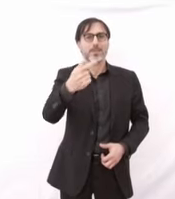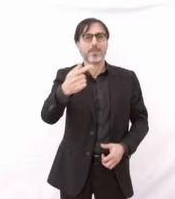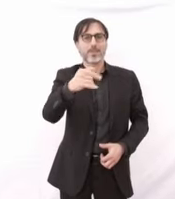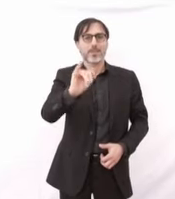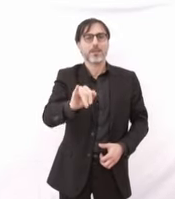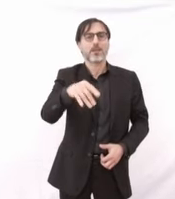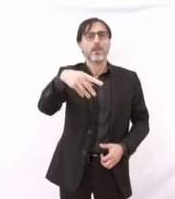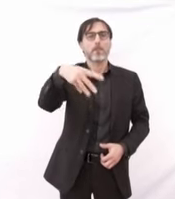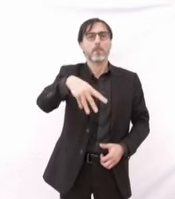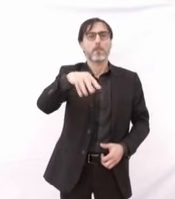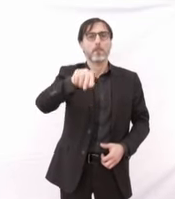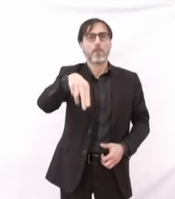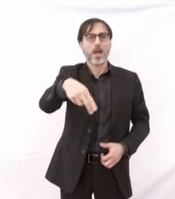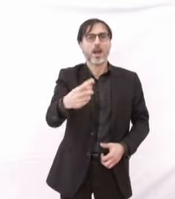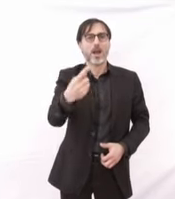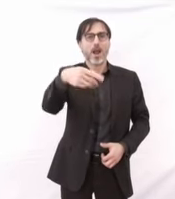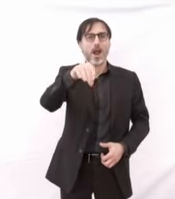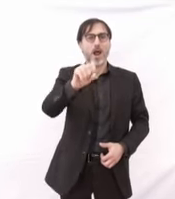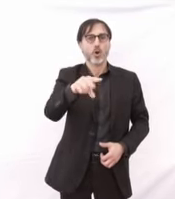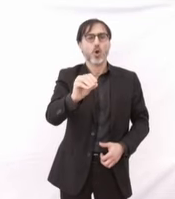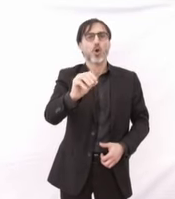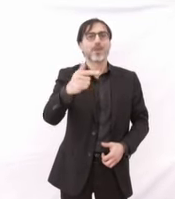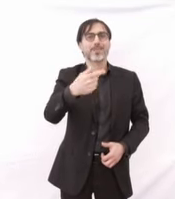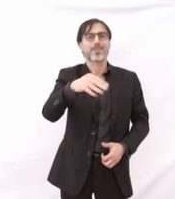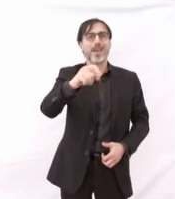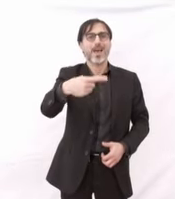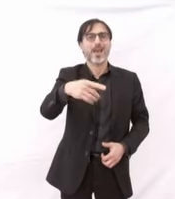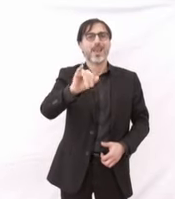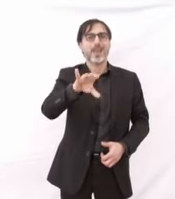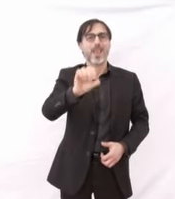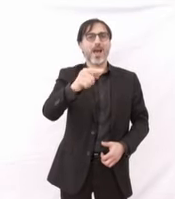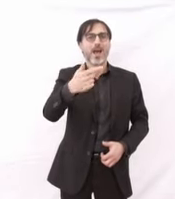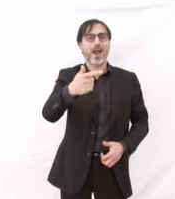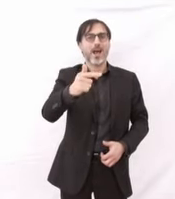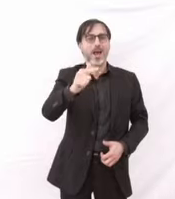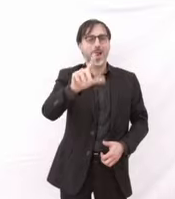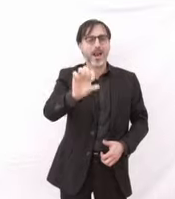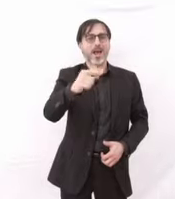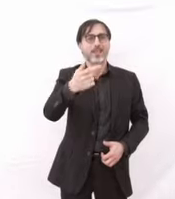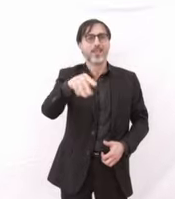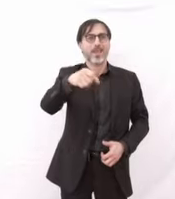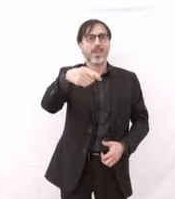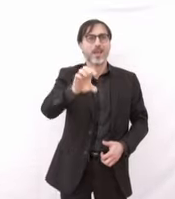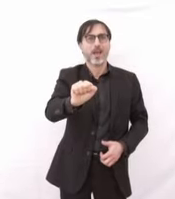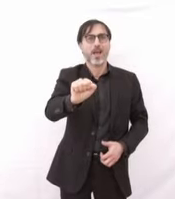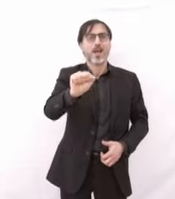Giuseppe Mangano, Gioacchino Taglialatela, Sergio Cosmai,